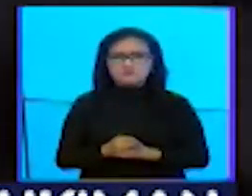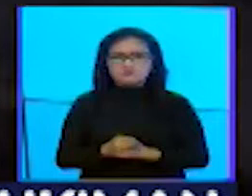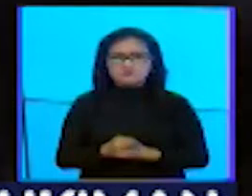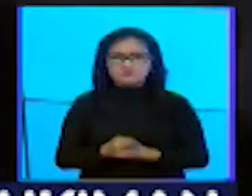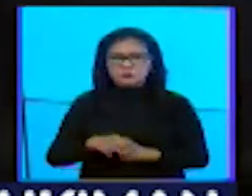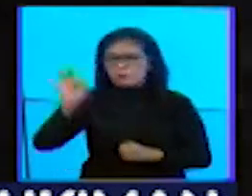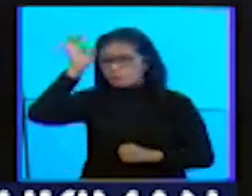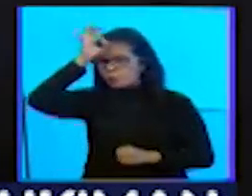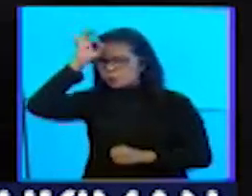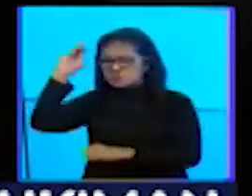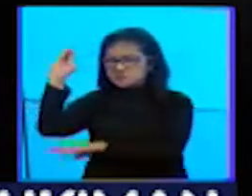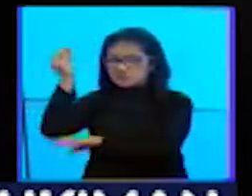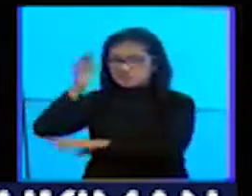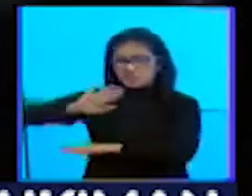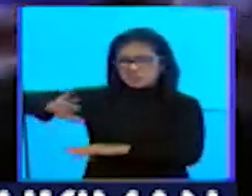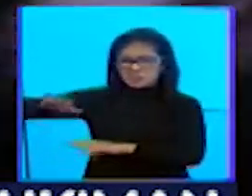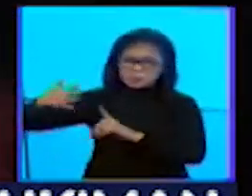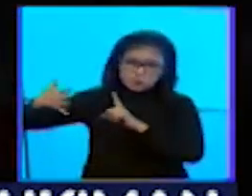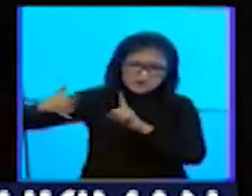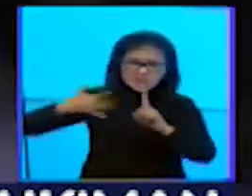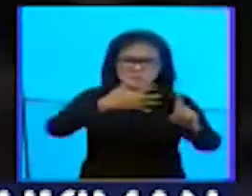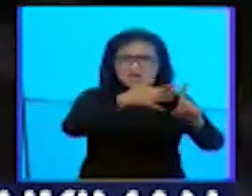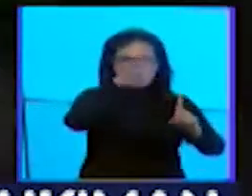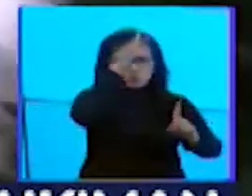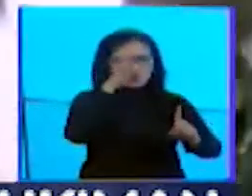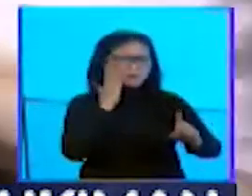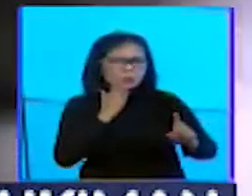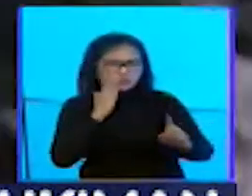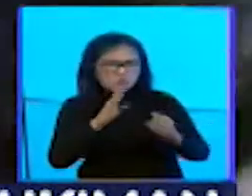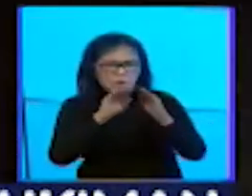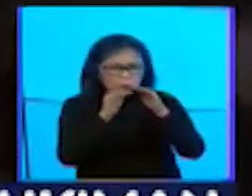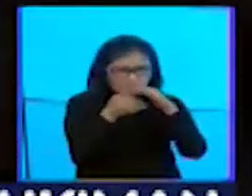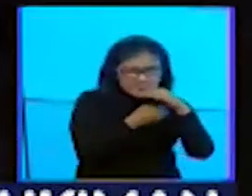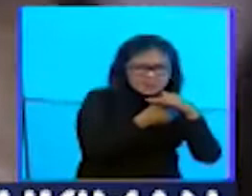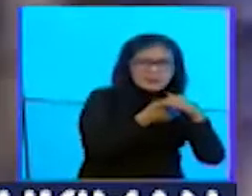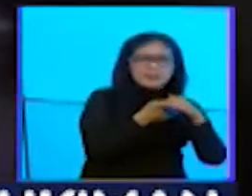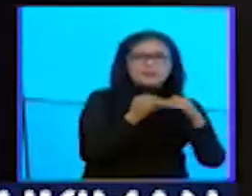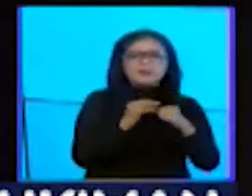Timur pun mengejar sejumlah pemuda hingga masuk ke permukiman padat penduduk.